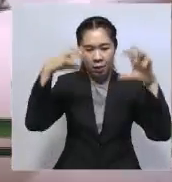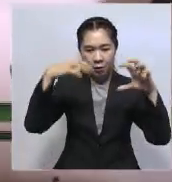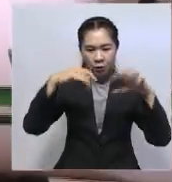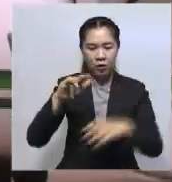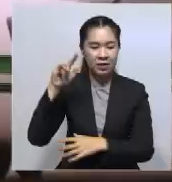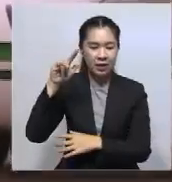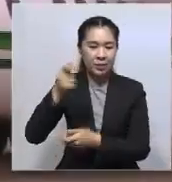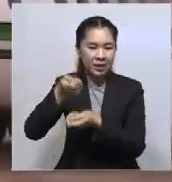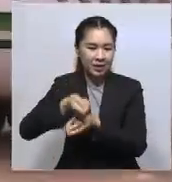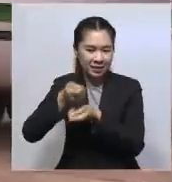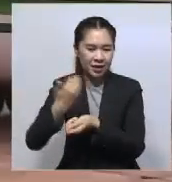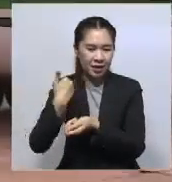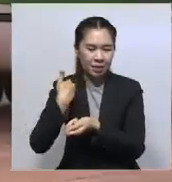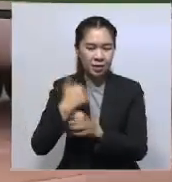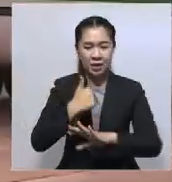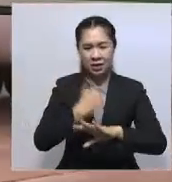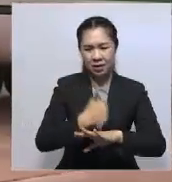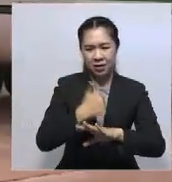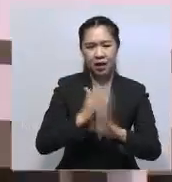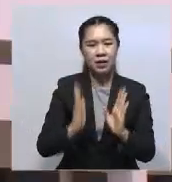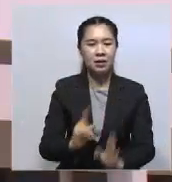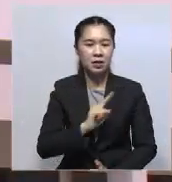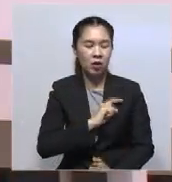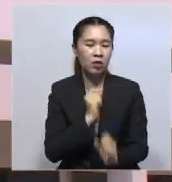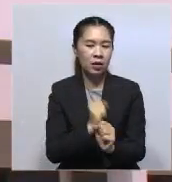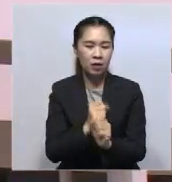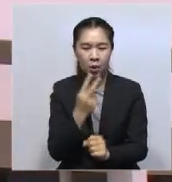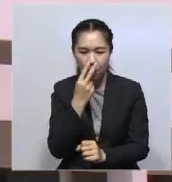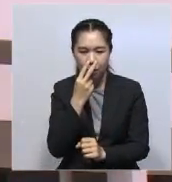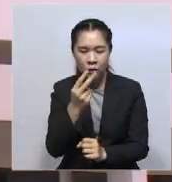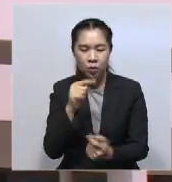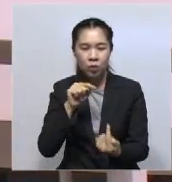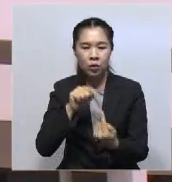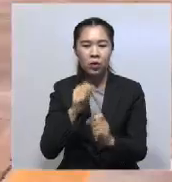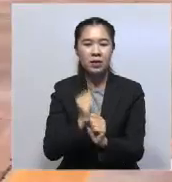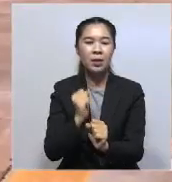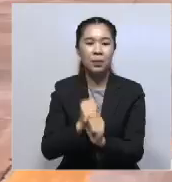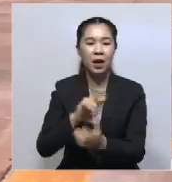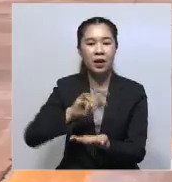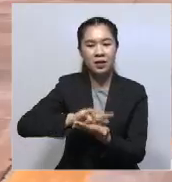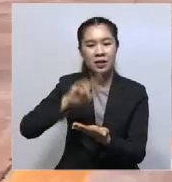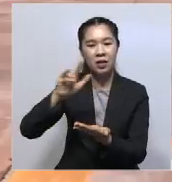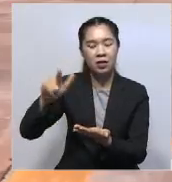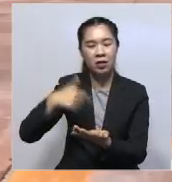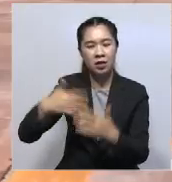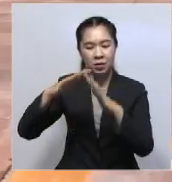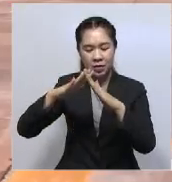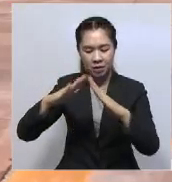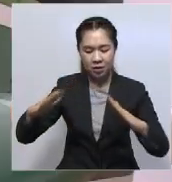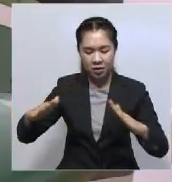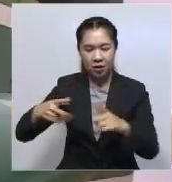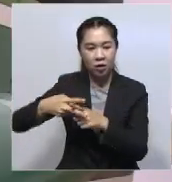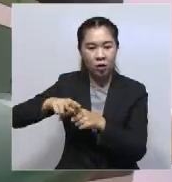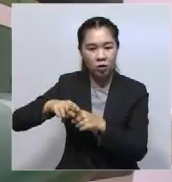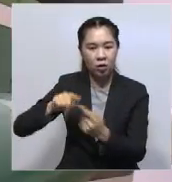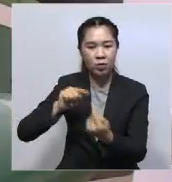ษตรยังได้นำคณะผู้บริหารเจ้าหน้าที่กรมประชาสัมพันธ์เยี่ยมชมการทำงานหอบังคับการบินและโรงซ่อมเครื่องบินภายในสนามบินนครส